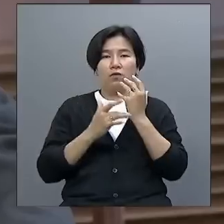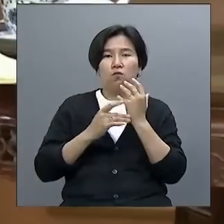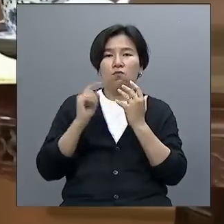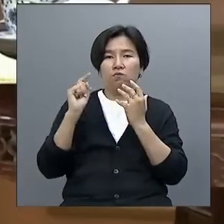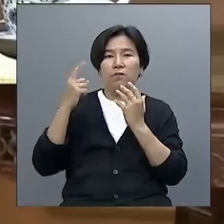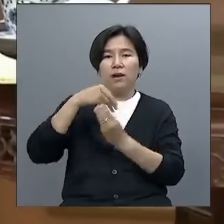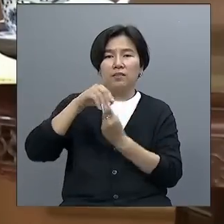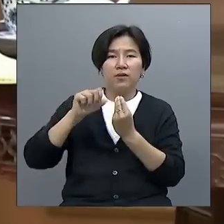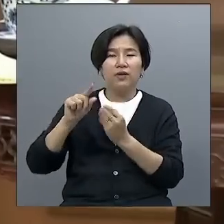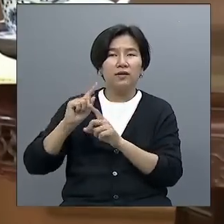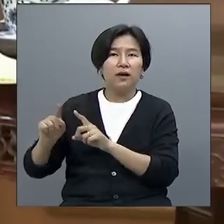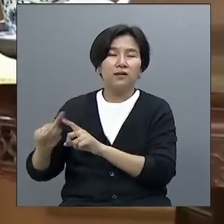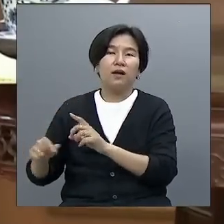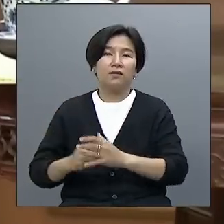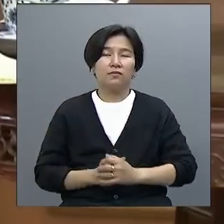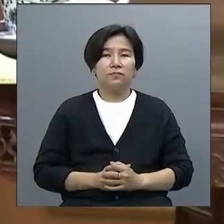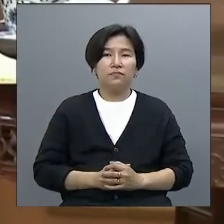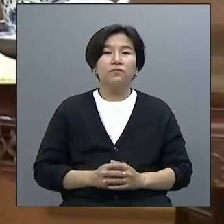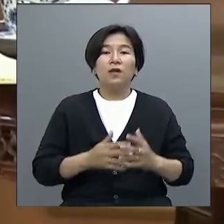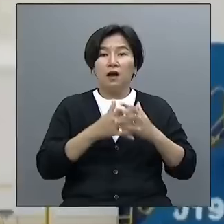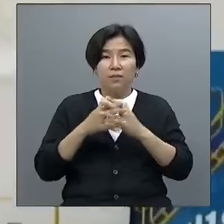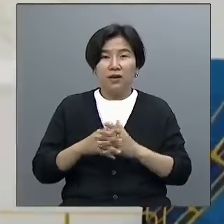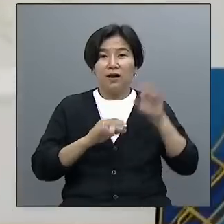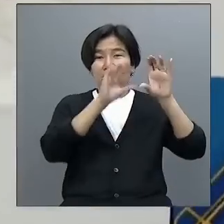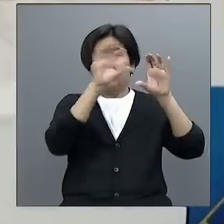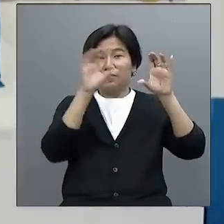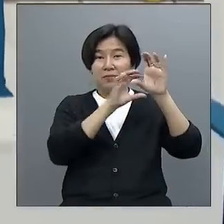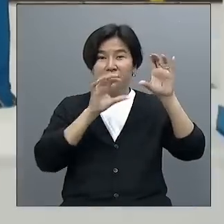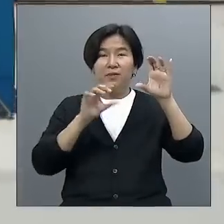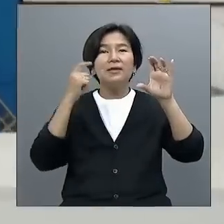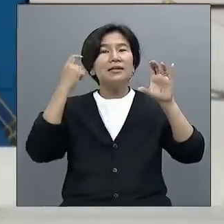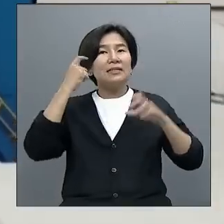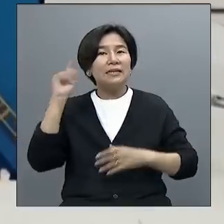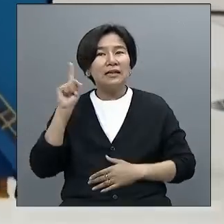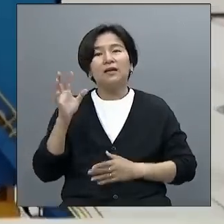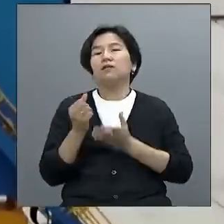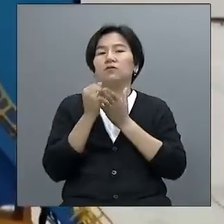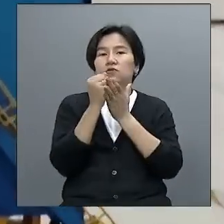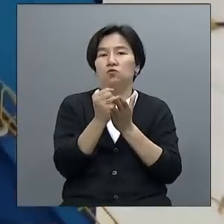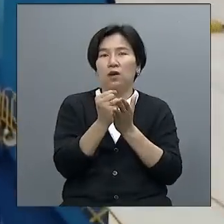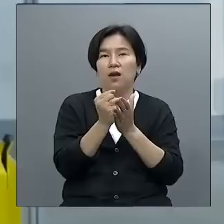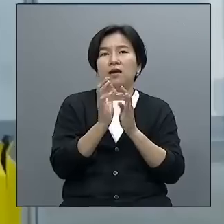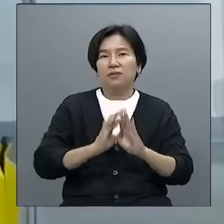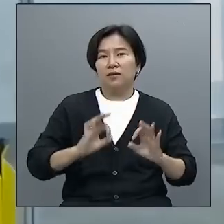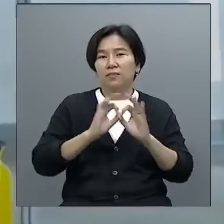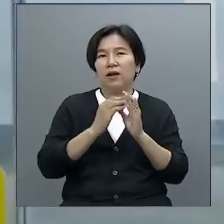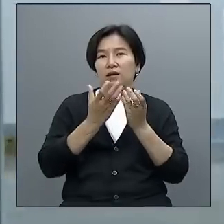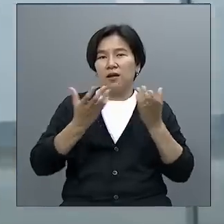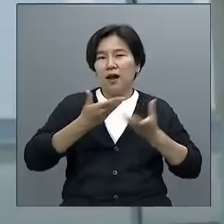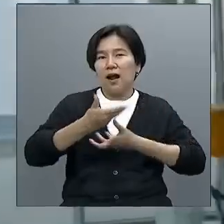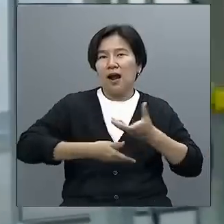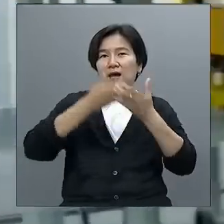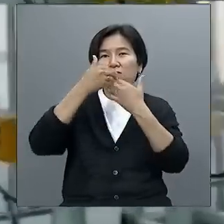ไม่น้อยโดยนักธุรกิจอเมริกเหล่านี้นะคะถูกมองว่าอาจจะช่วยสร้างบรรยากาศความร่วมมือทางการค้าระหว่าง